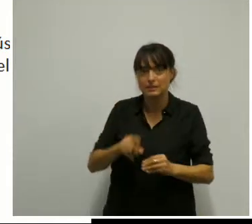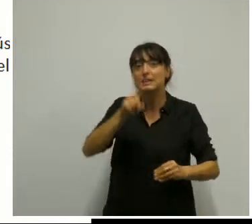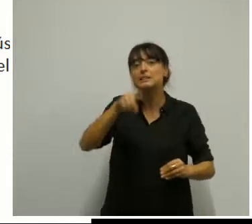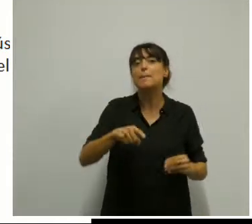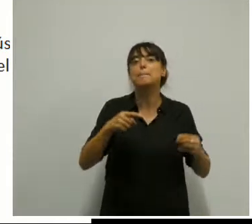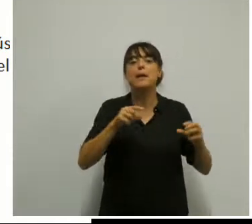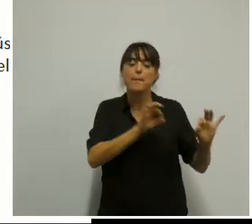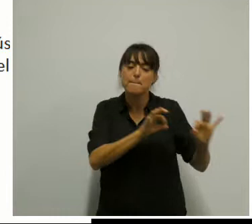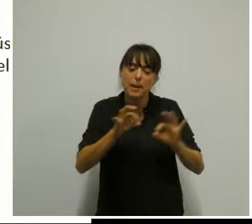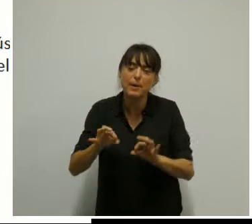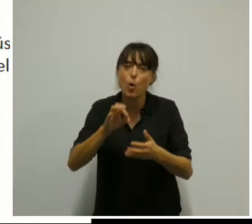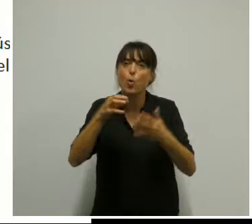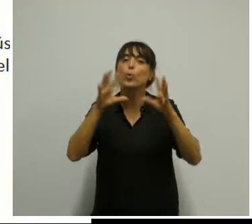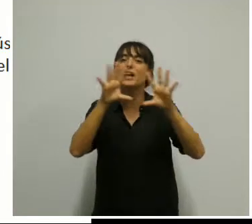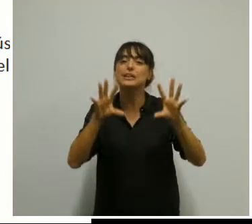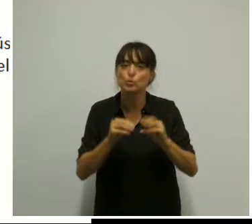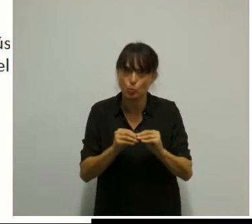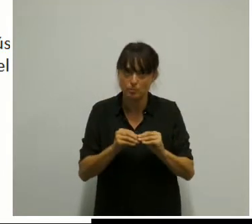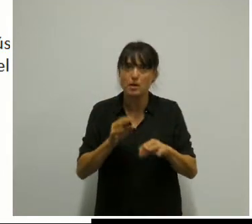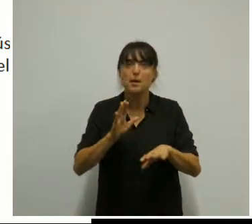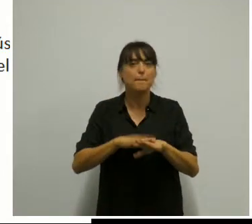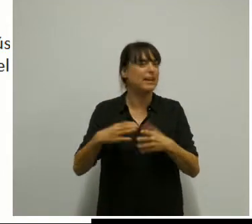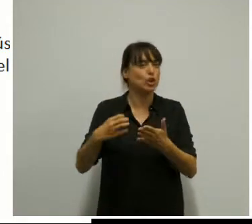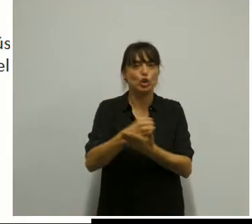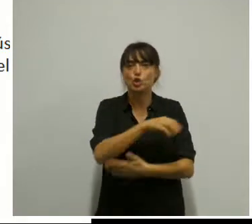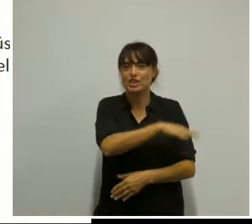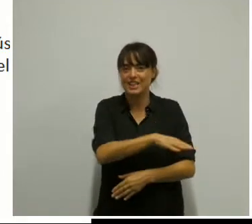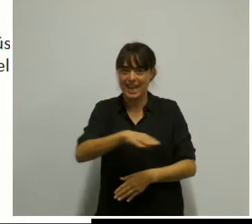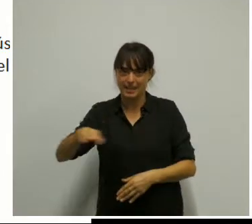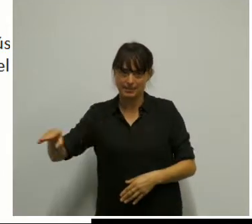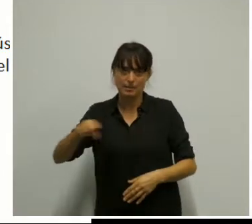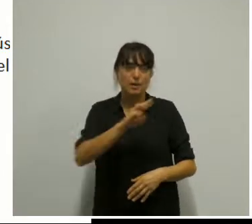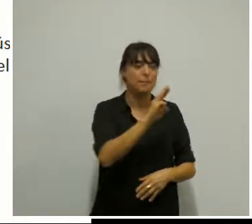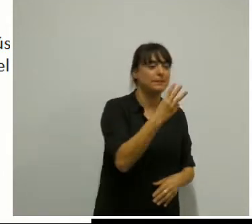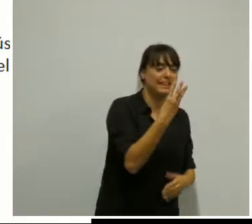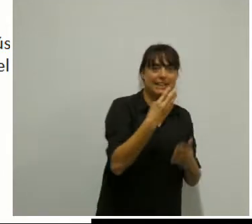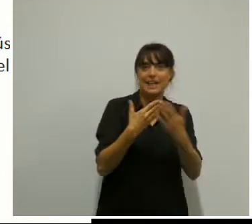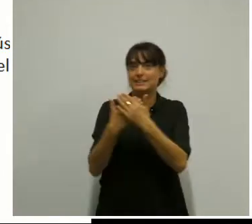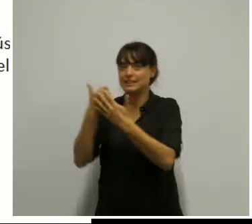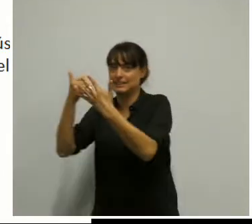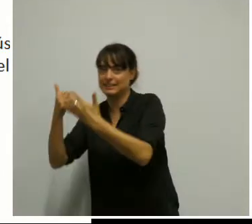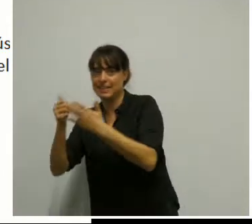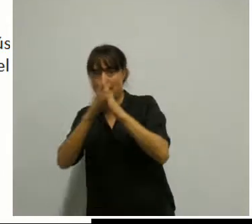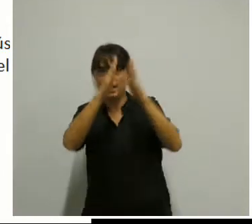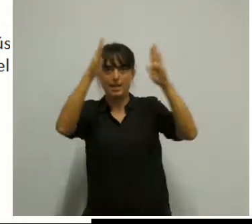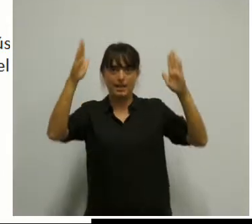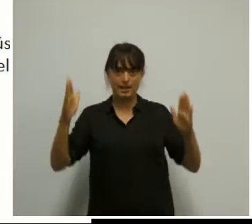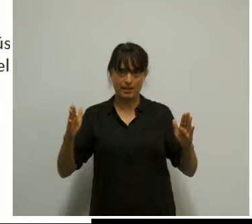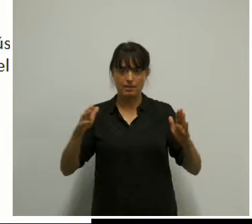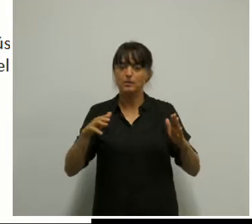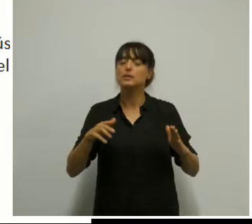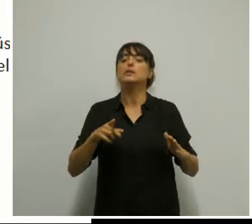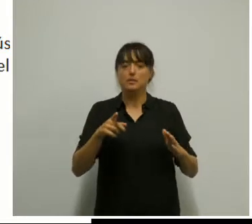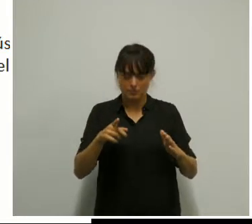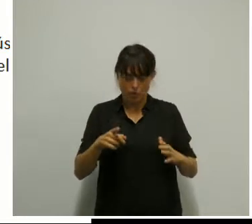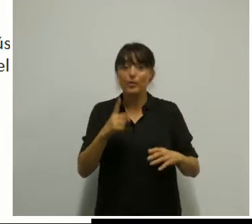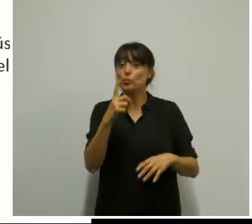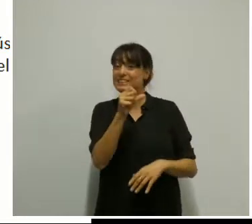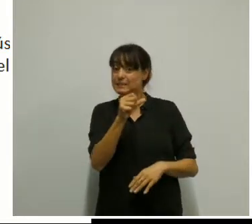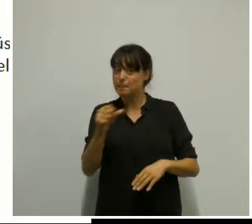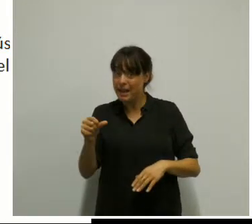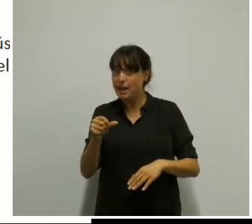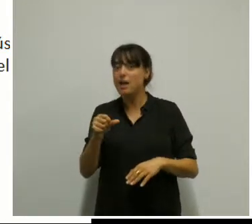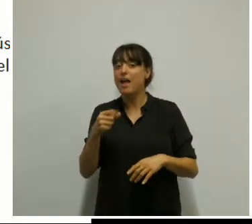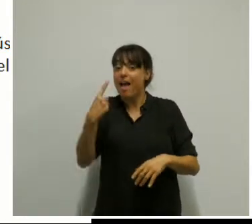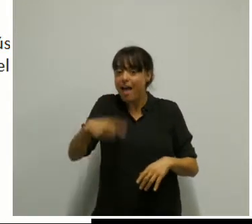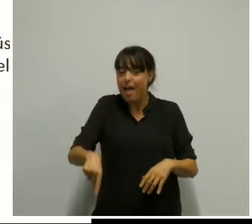de l'escola, inclús els de 6è, però fins a P3, molt adaptat tot, però els van explicar i els van donar de temps una setmana perquè fessin